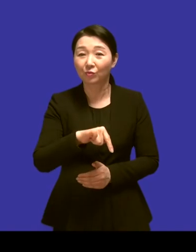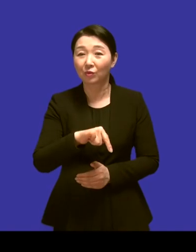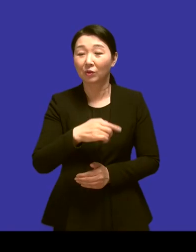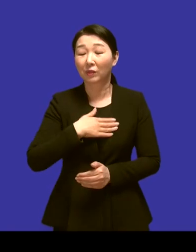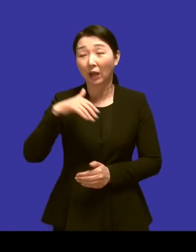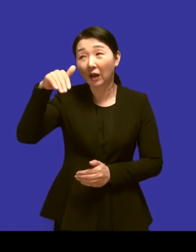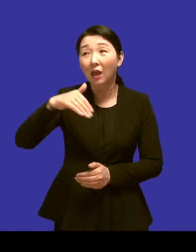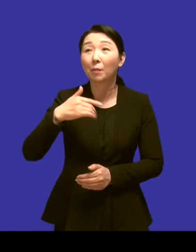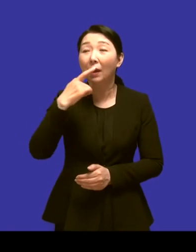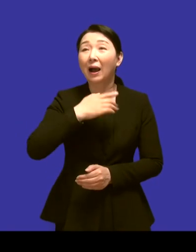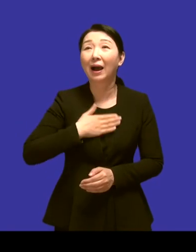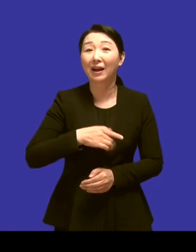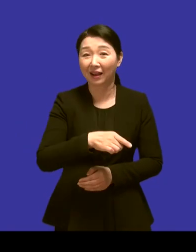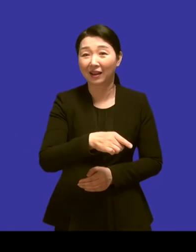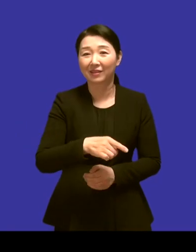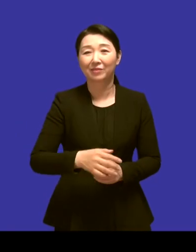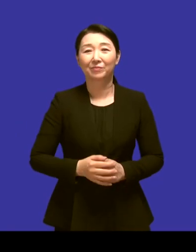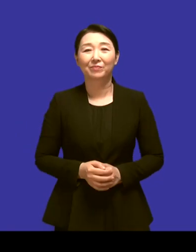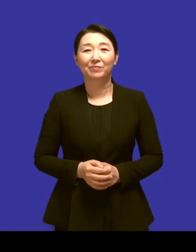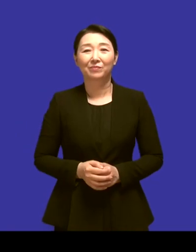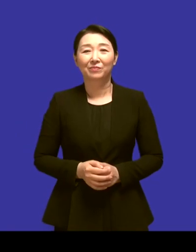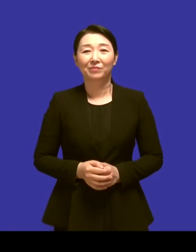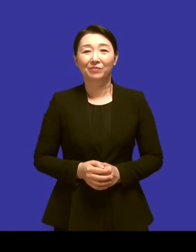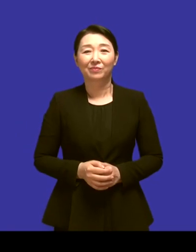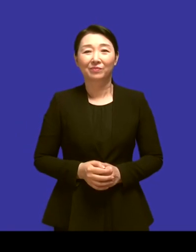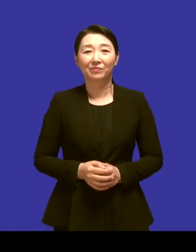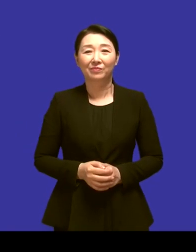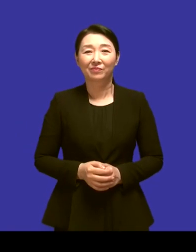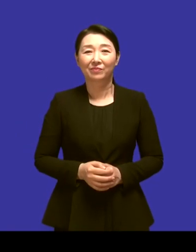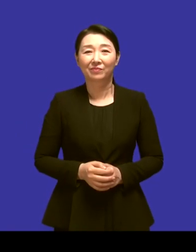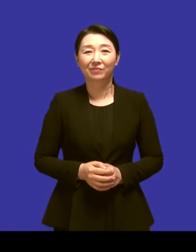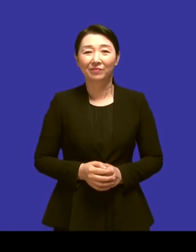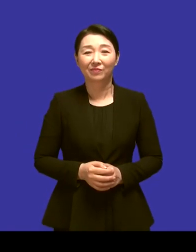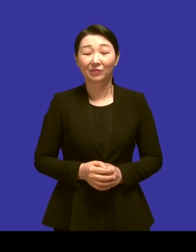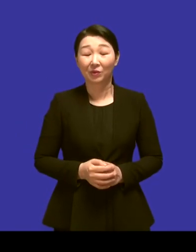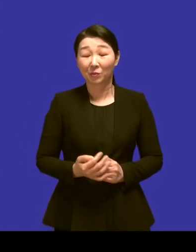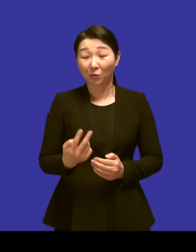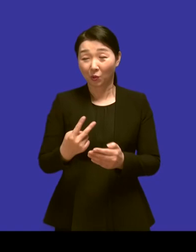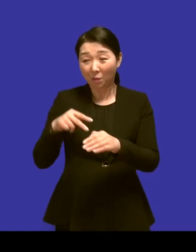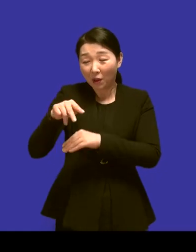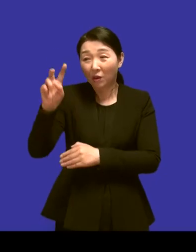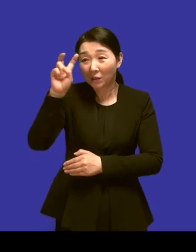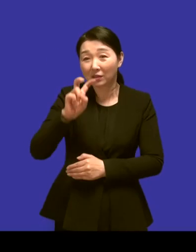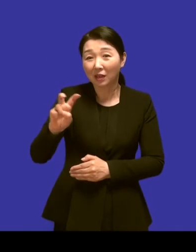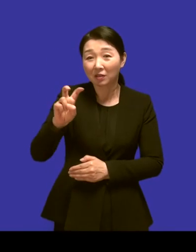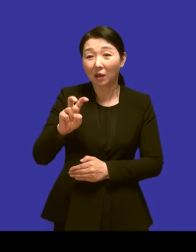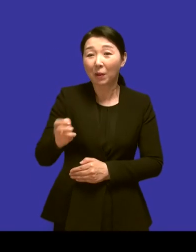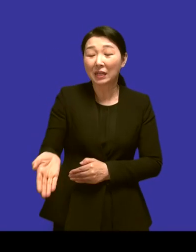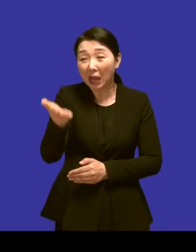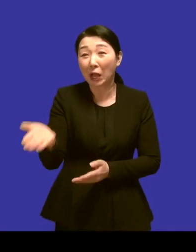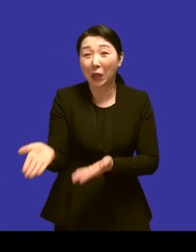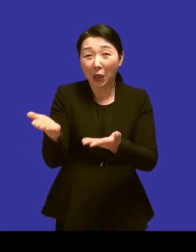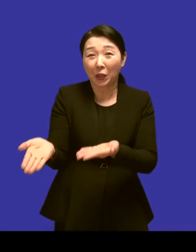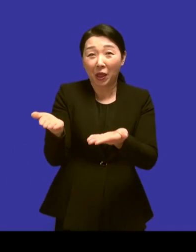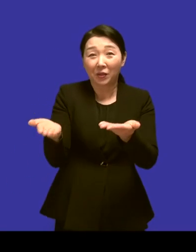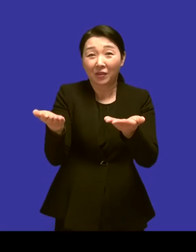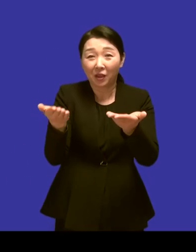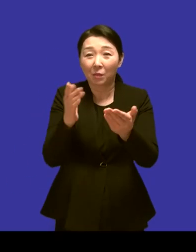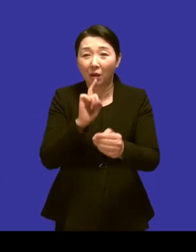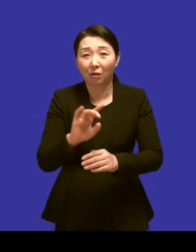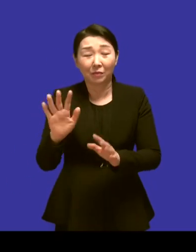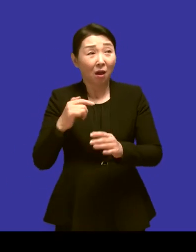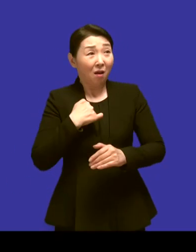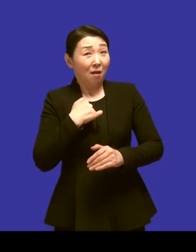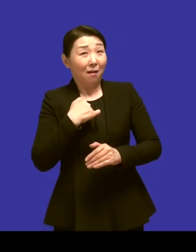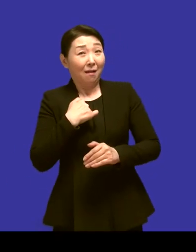제 친구들은 다 제가 랩을 하는 걸 알고 있었고 그래서 막 다 앞에 나가서 이렇게 바로 앞에서 찬양했는데 저한테 막 야 얼른 다가 이래서